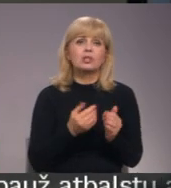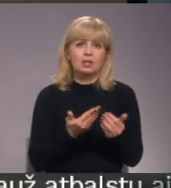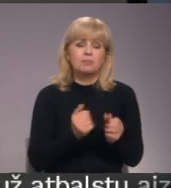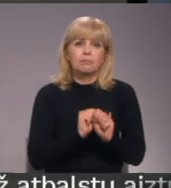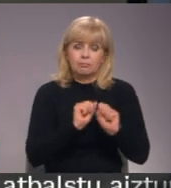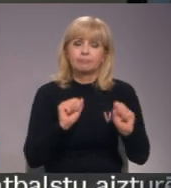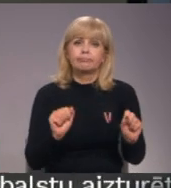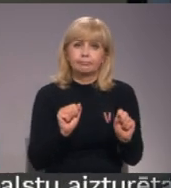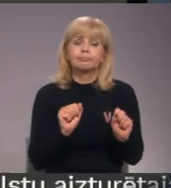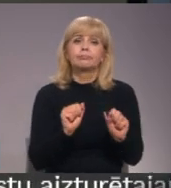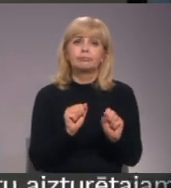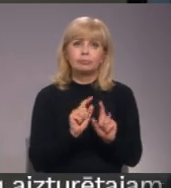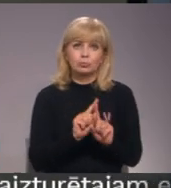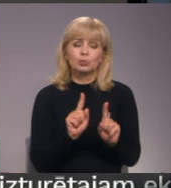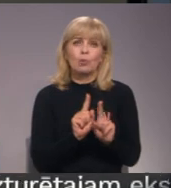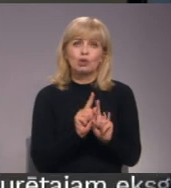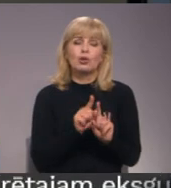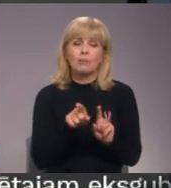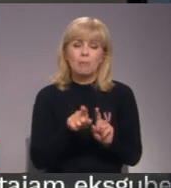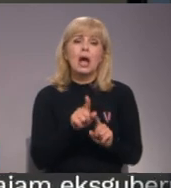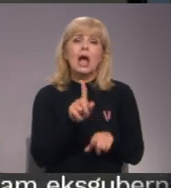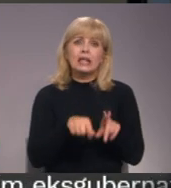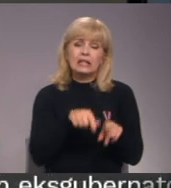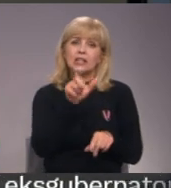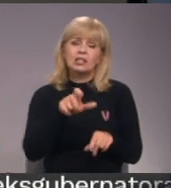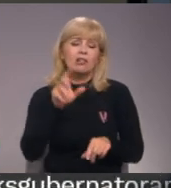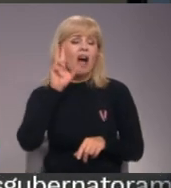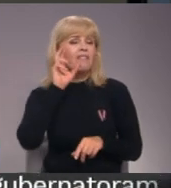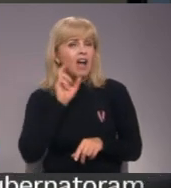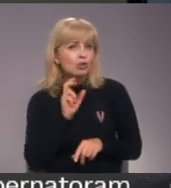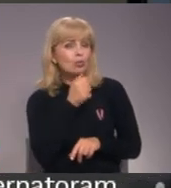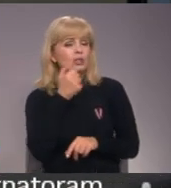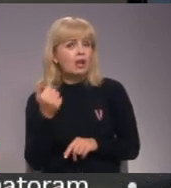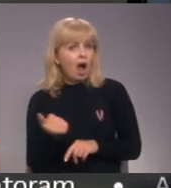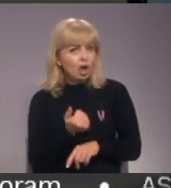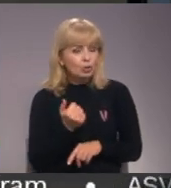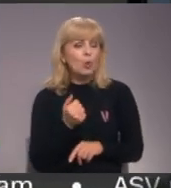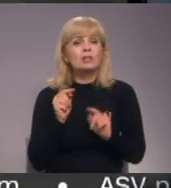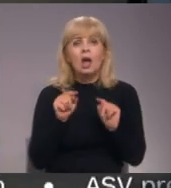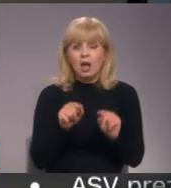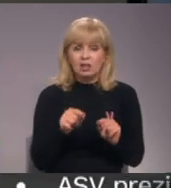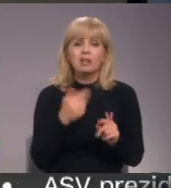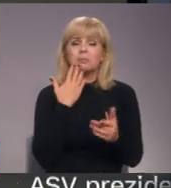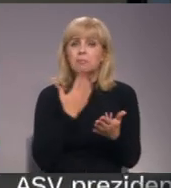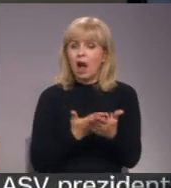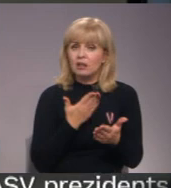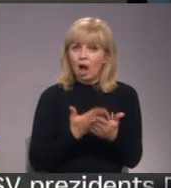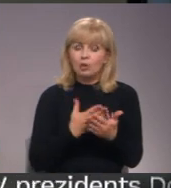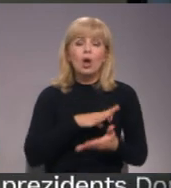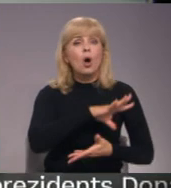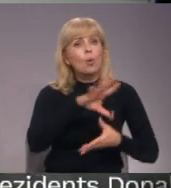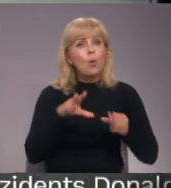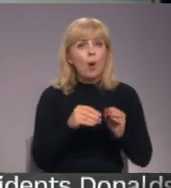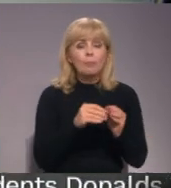Diemžēl pamatā ir cilvēki gados, ir seniori, un tas atspoguļo